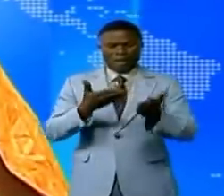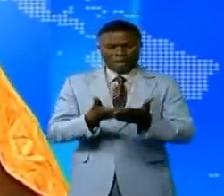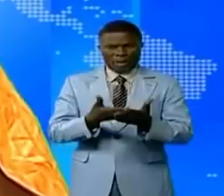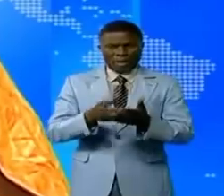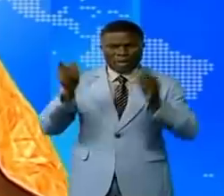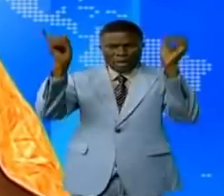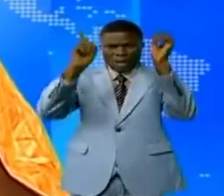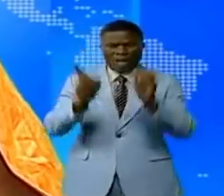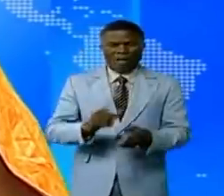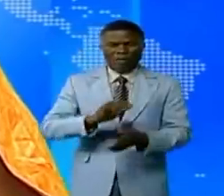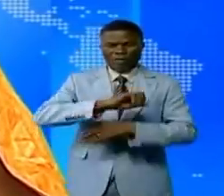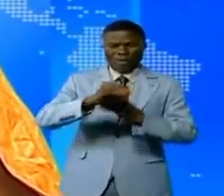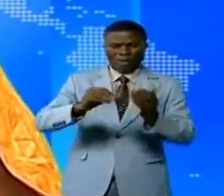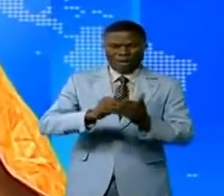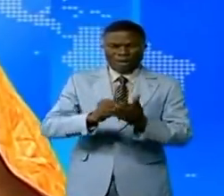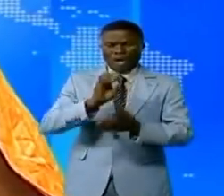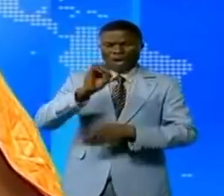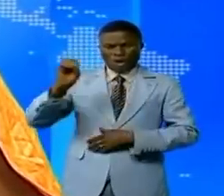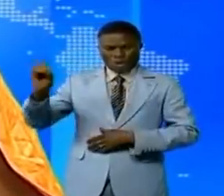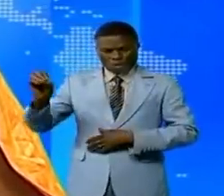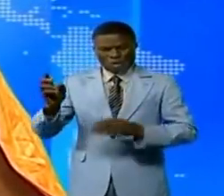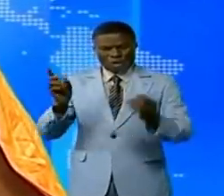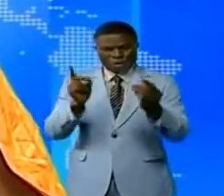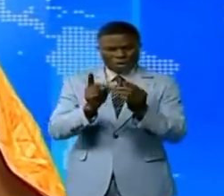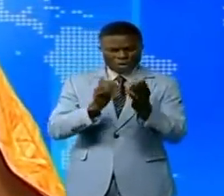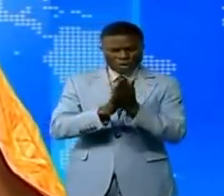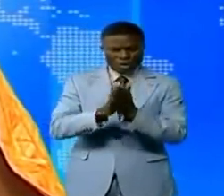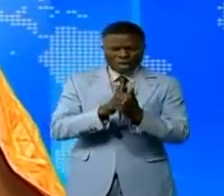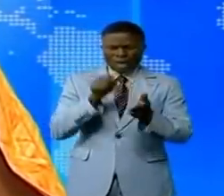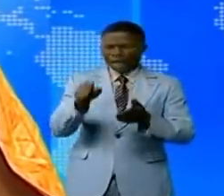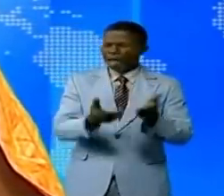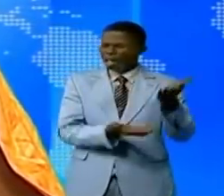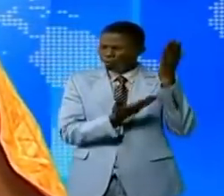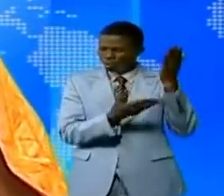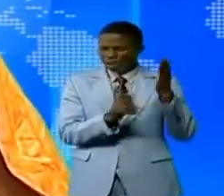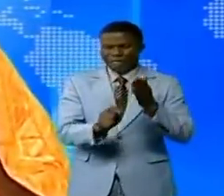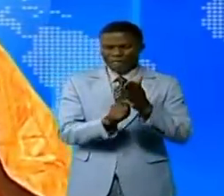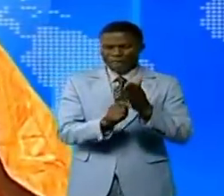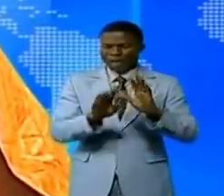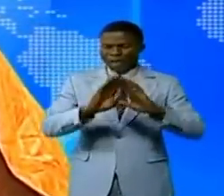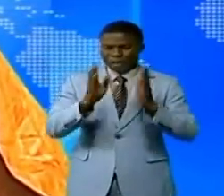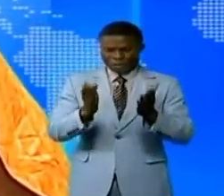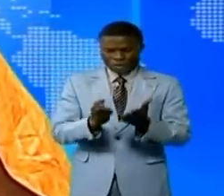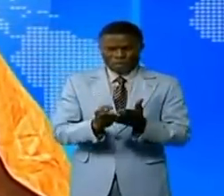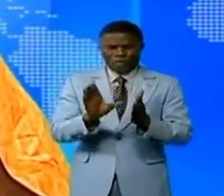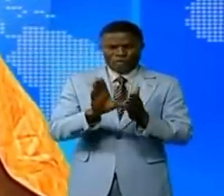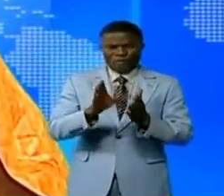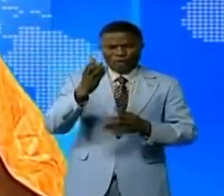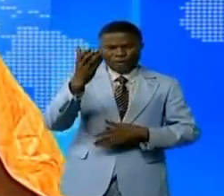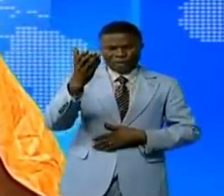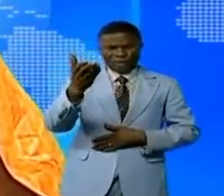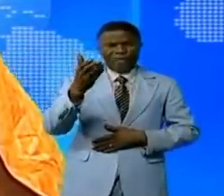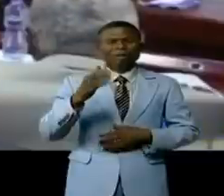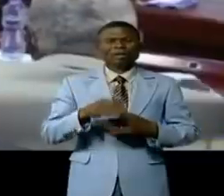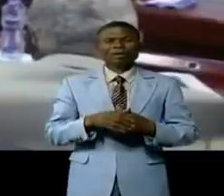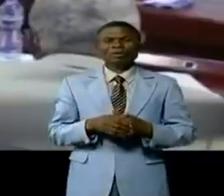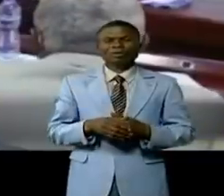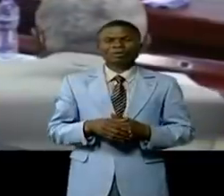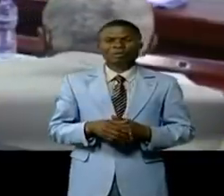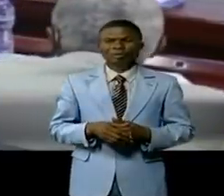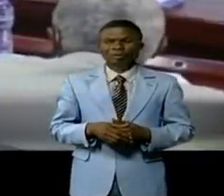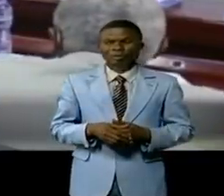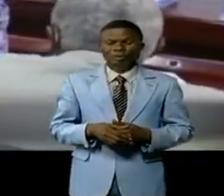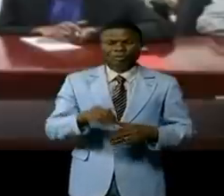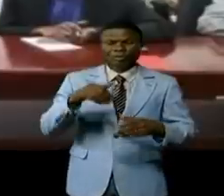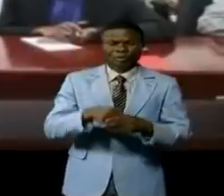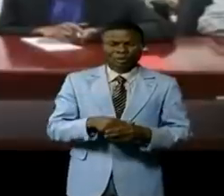l'Afrique centrale et de l'Ouest se sont penchés sur les priorités stratégiques. Erudis Kitutumo dirige Nkionda pour le commentaire. Au